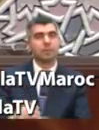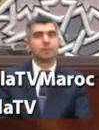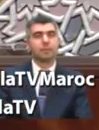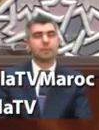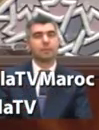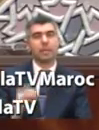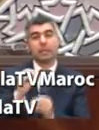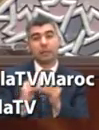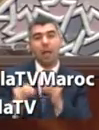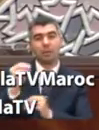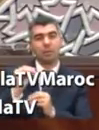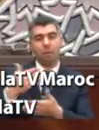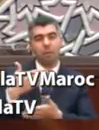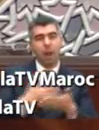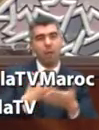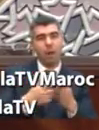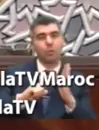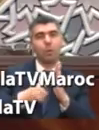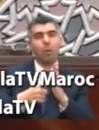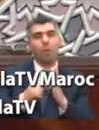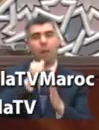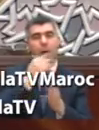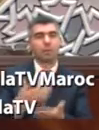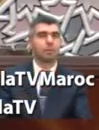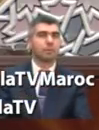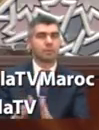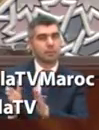غلاء فواتير الكهرباء، تفضل سيد نايم.